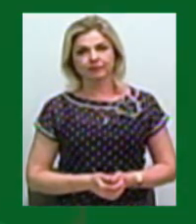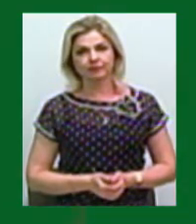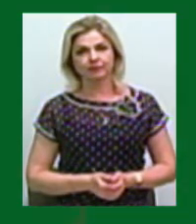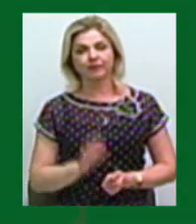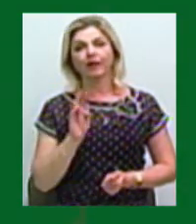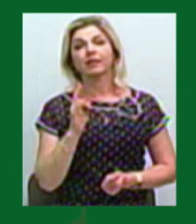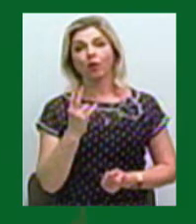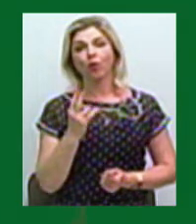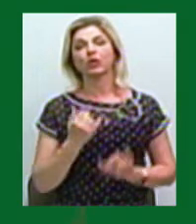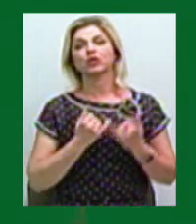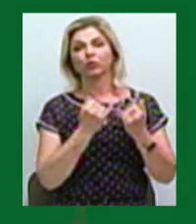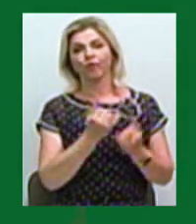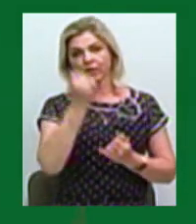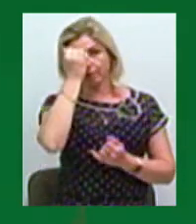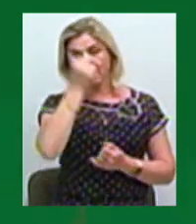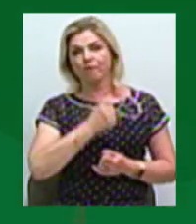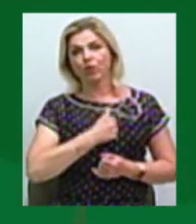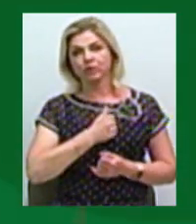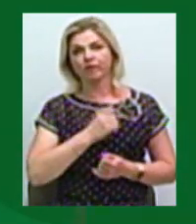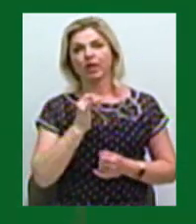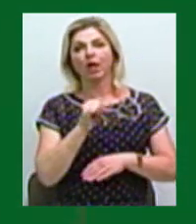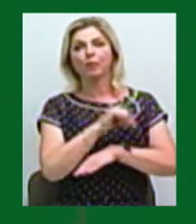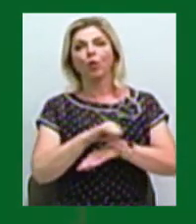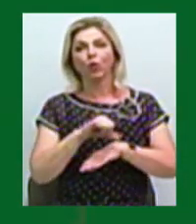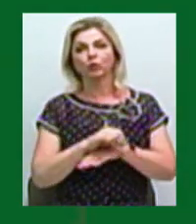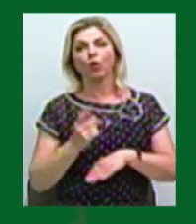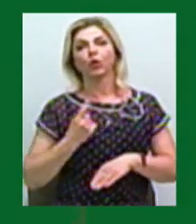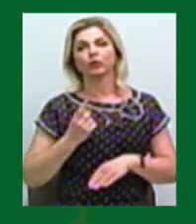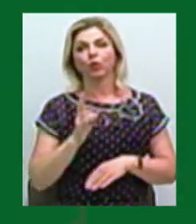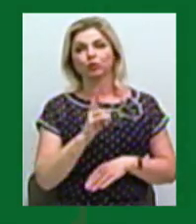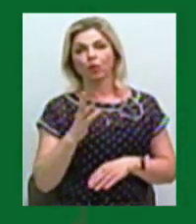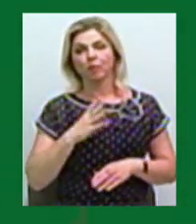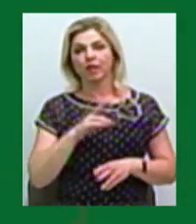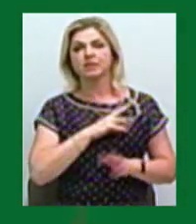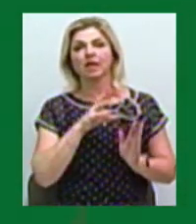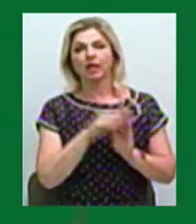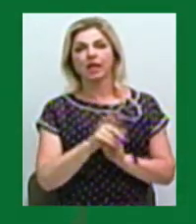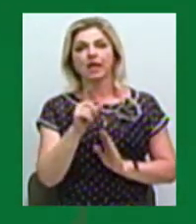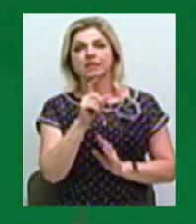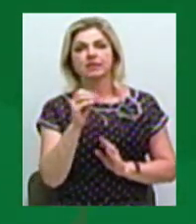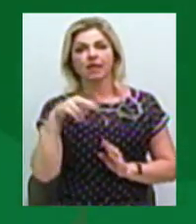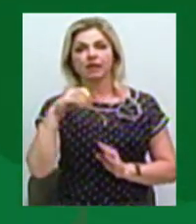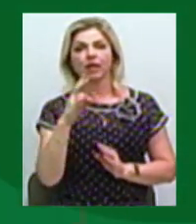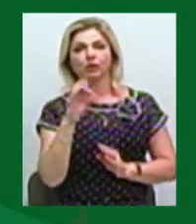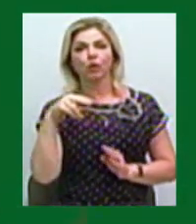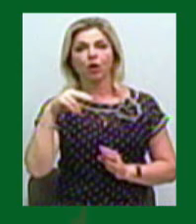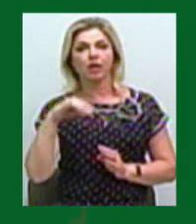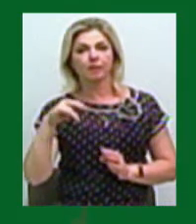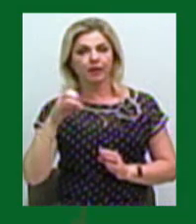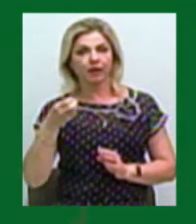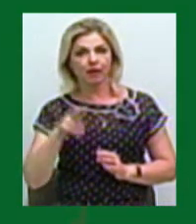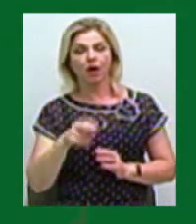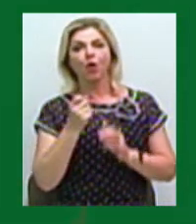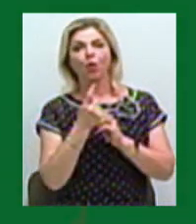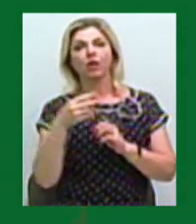У Миколаєві вшанували пам'ять військових та прикордонників, які загинули поблизу Зеленопілля 11 липня